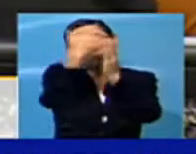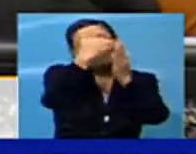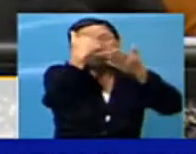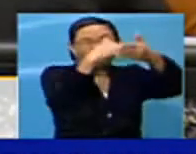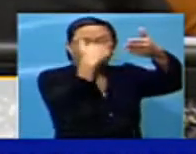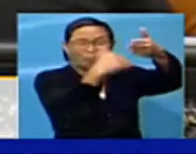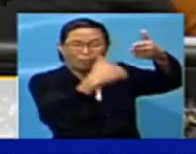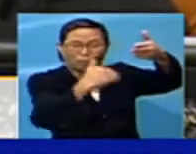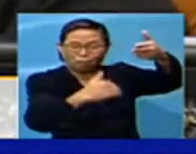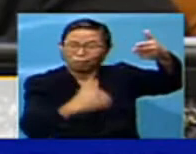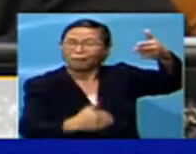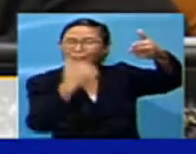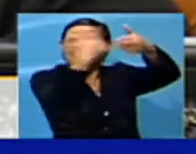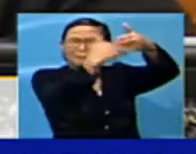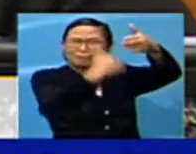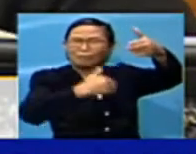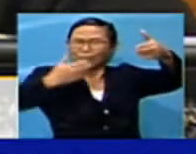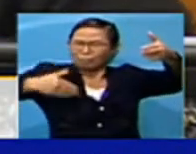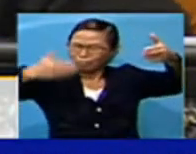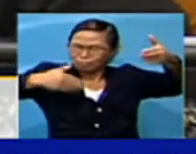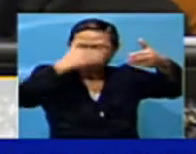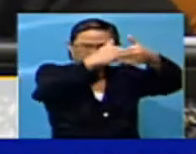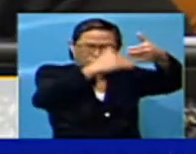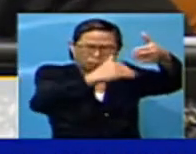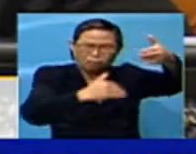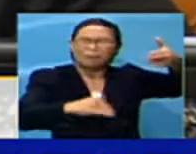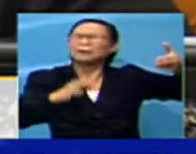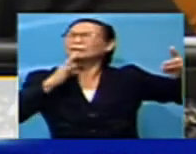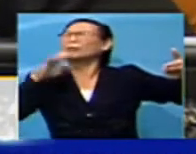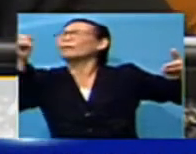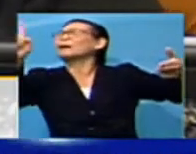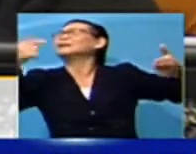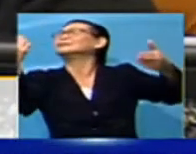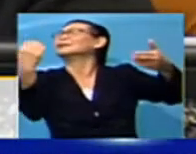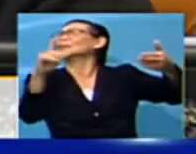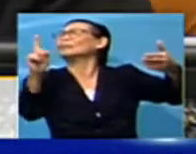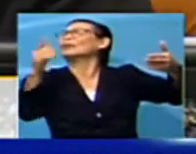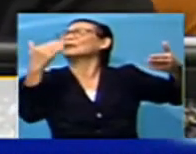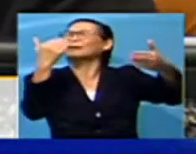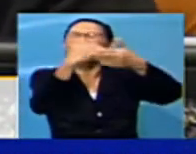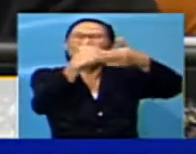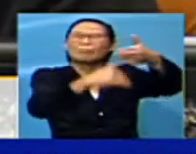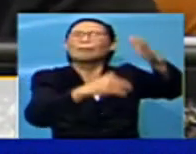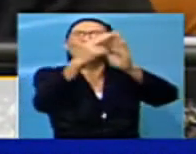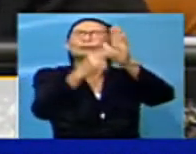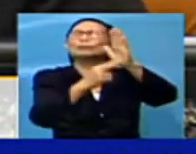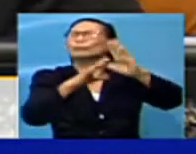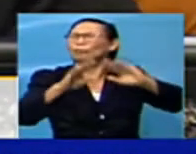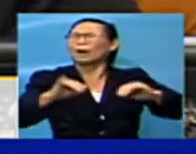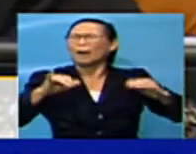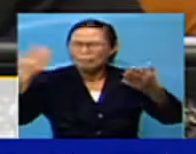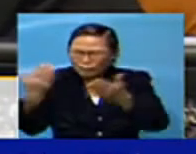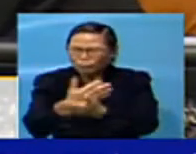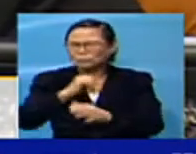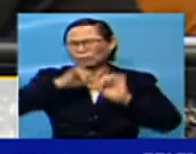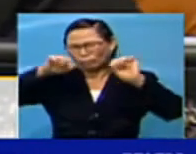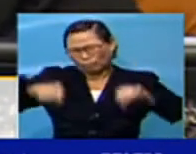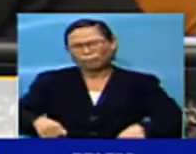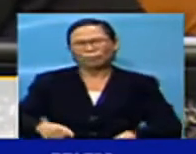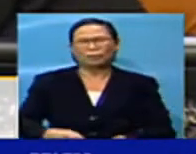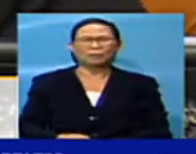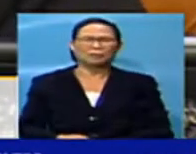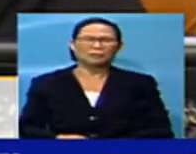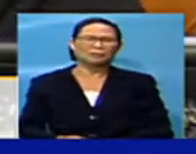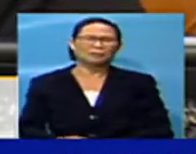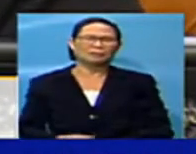mana mengatur pada prosedur. Sebut kepada saya mana satu peraturan mesyuarat. Baru saya boleh buat ruling. Dia